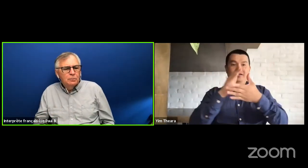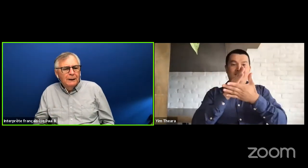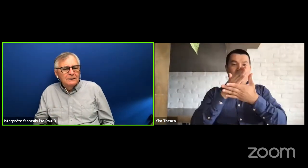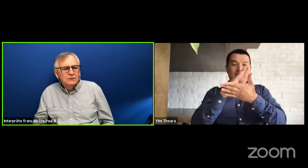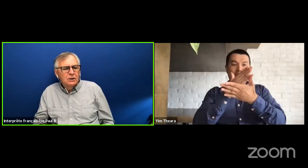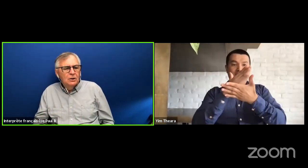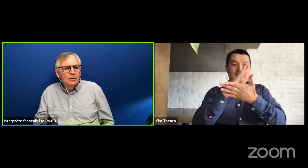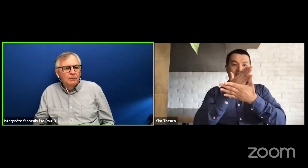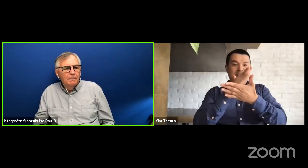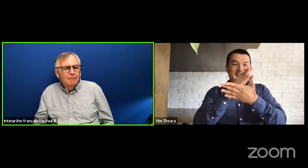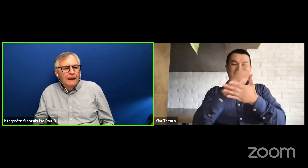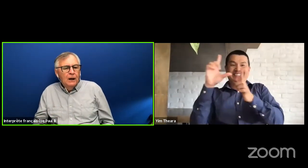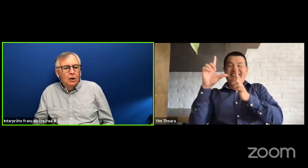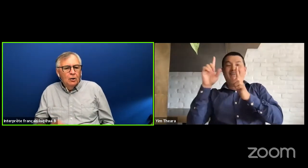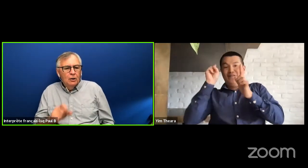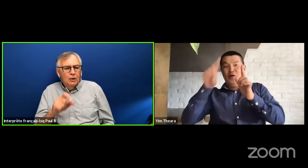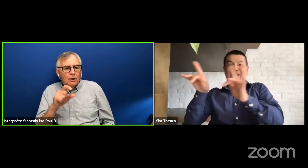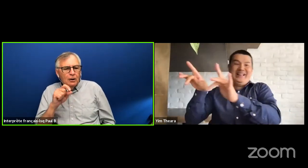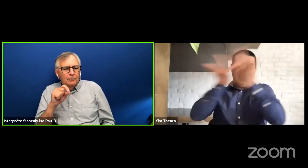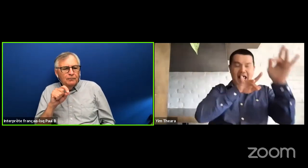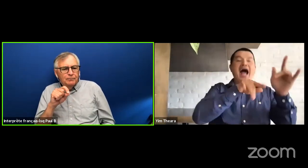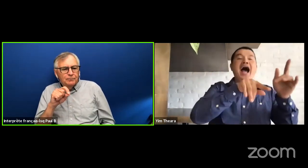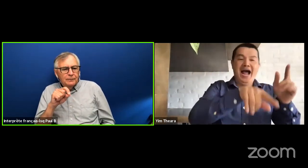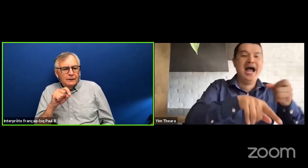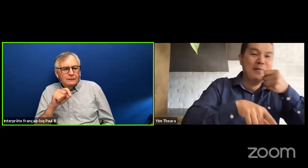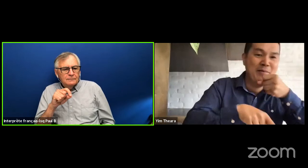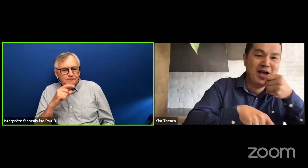Non, je pense que...